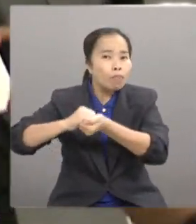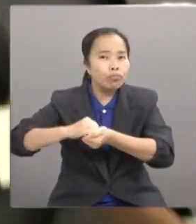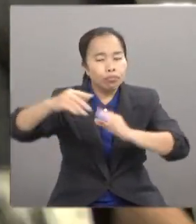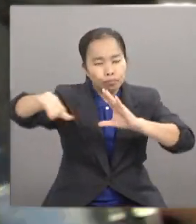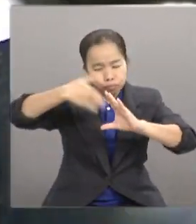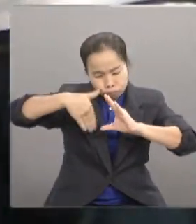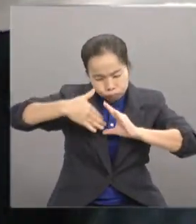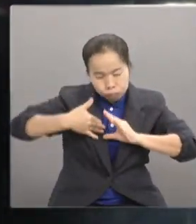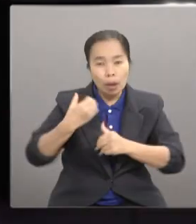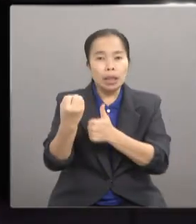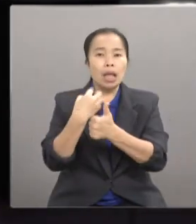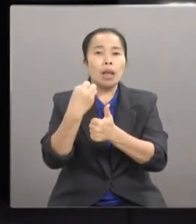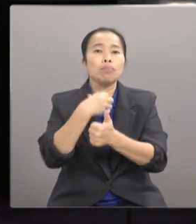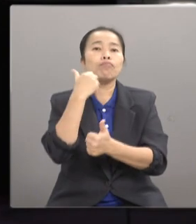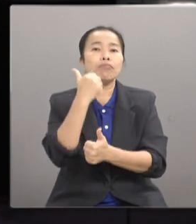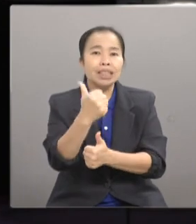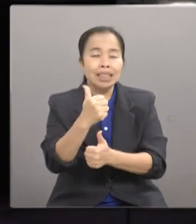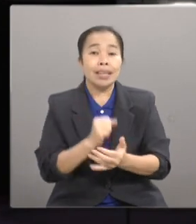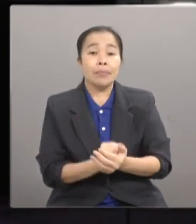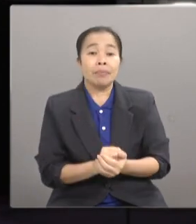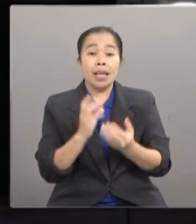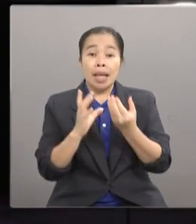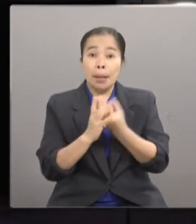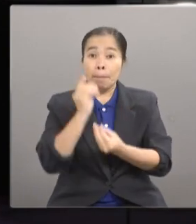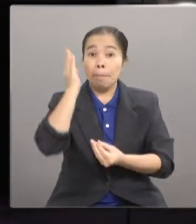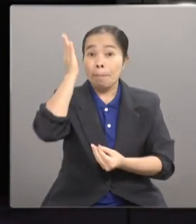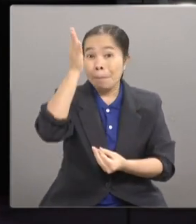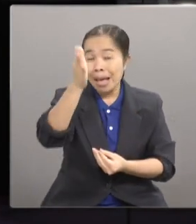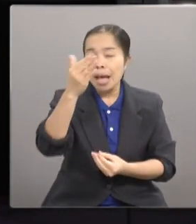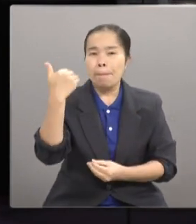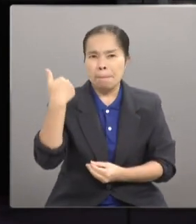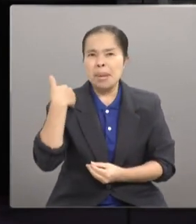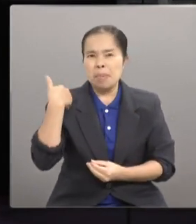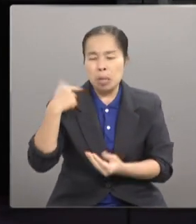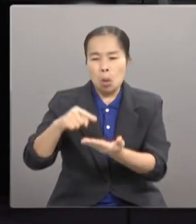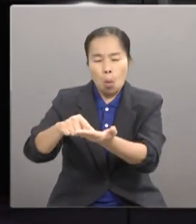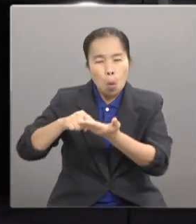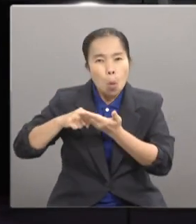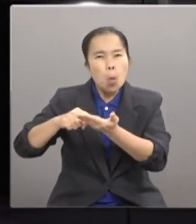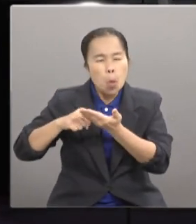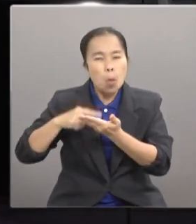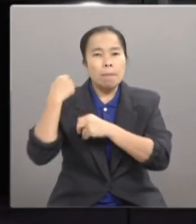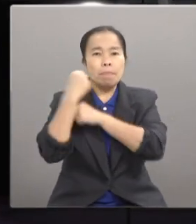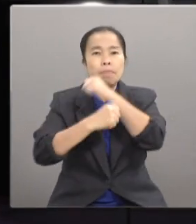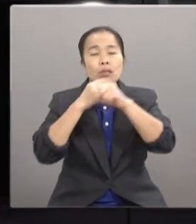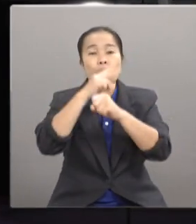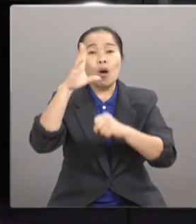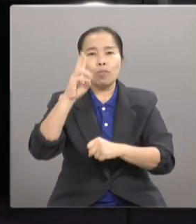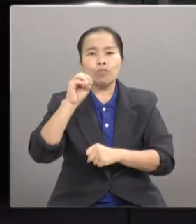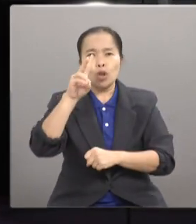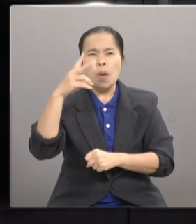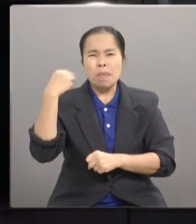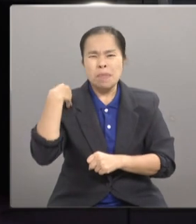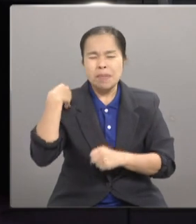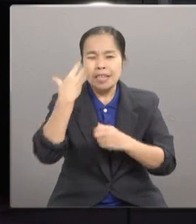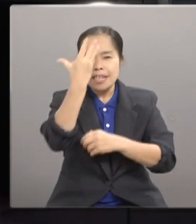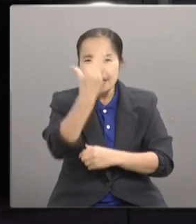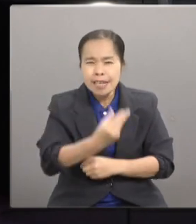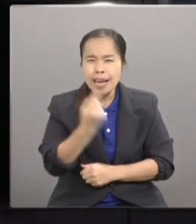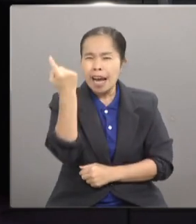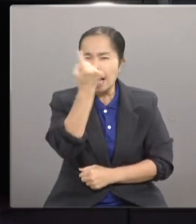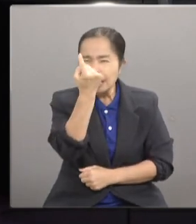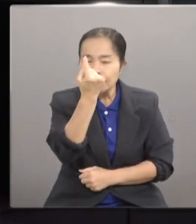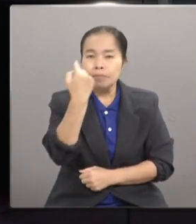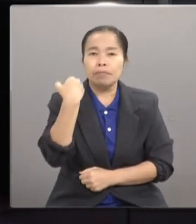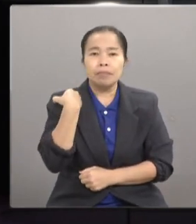แงนี้ด้วยนะครับSaptana ยังมีเรองร้เรีนจากประชาชนในปี 2562อีกหน่งเรื่องที่